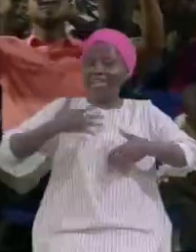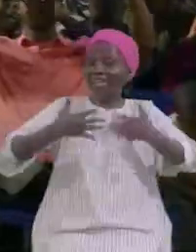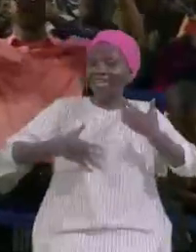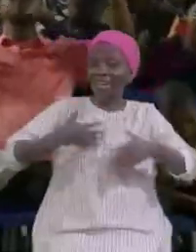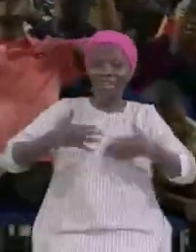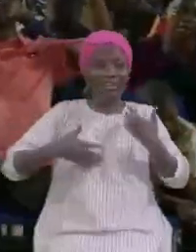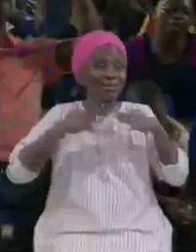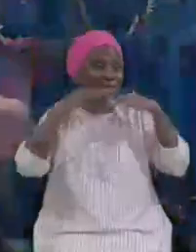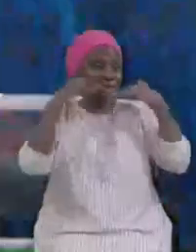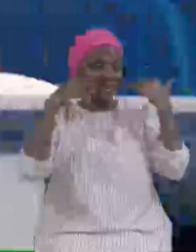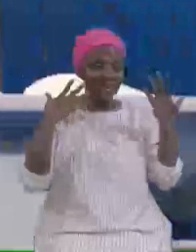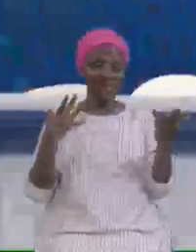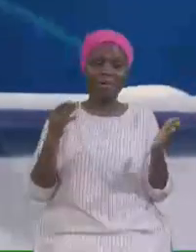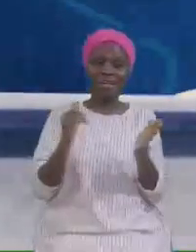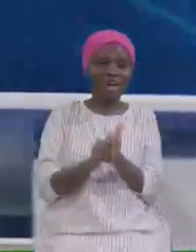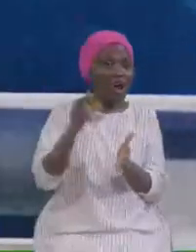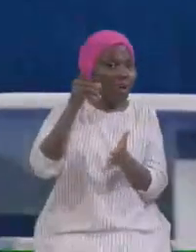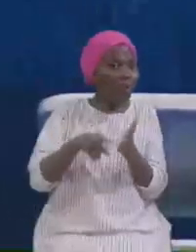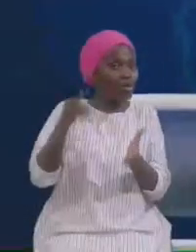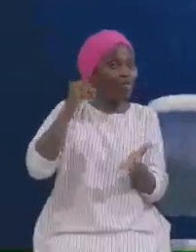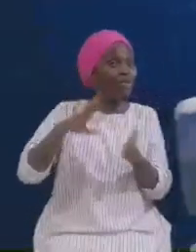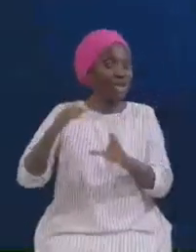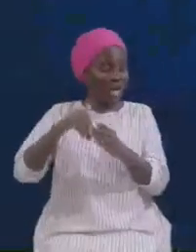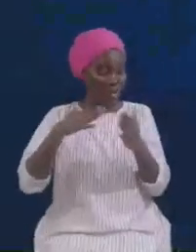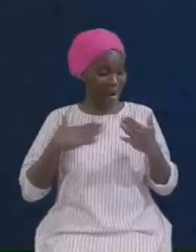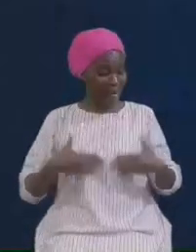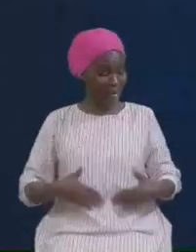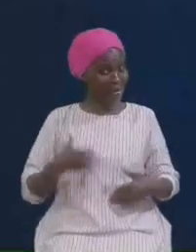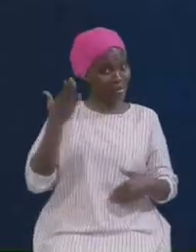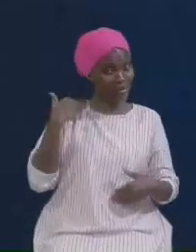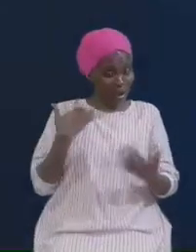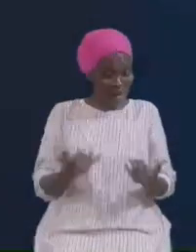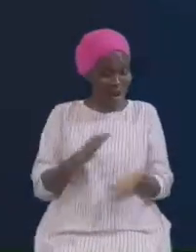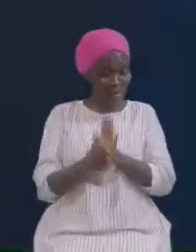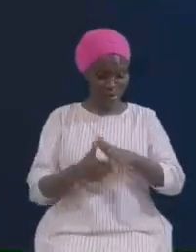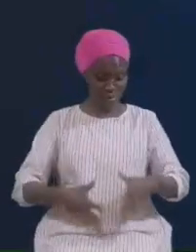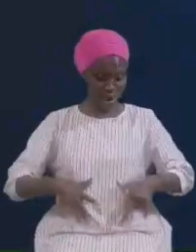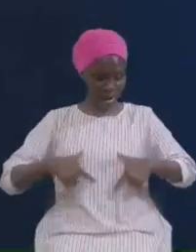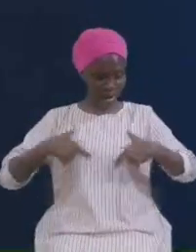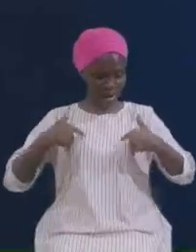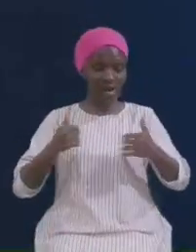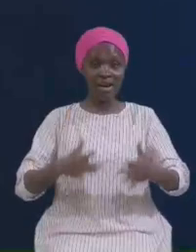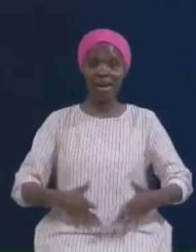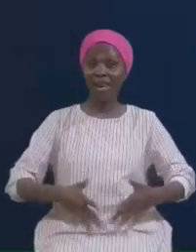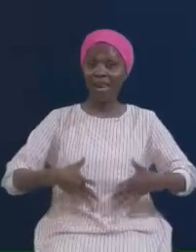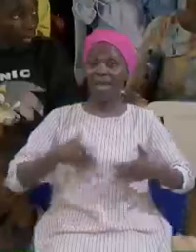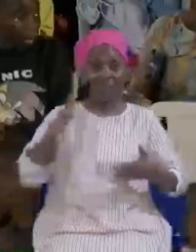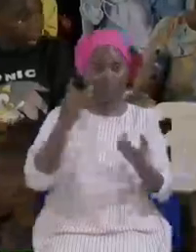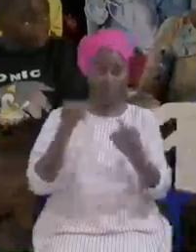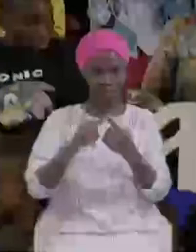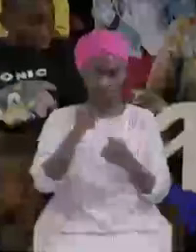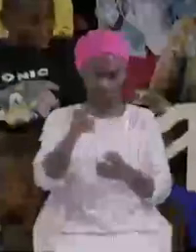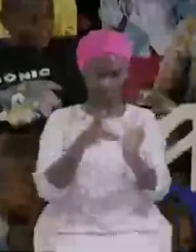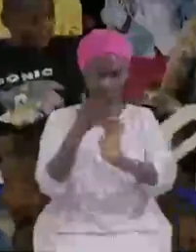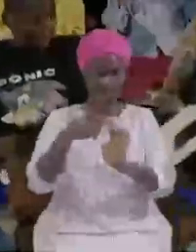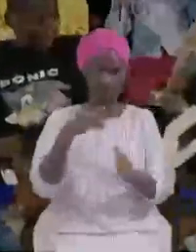L'enthousiasme, l'excitation. Pour que ce qui était mort dans ton corps reprend vie. La vie